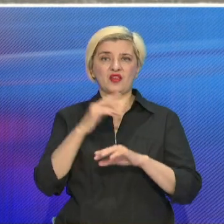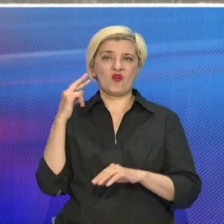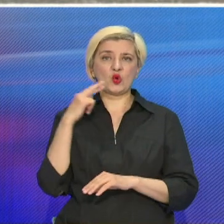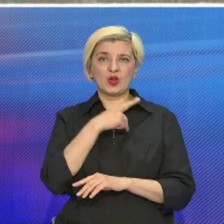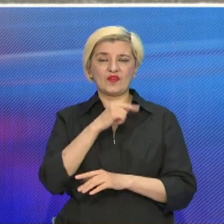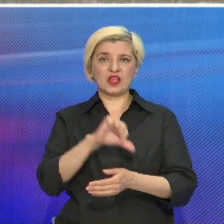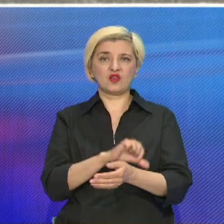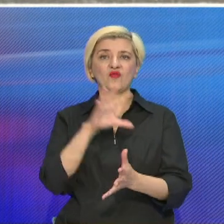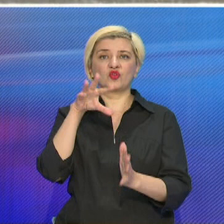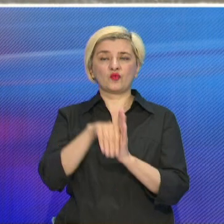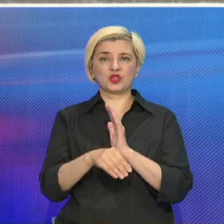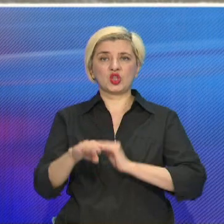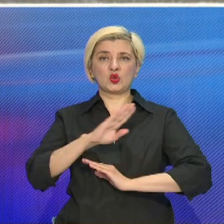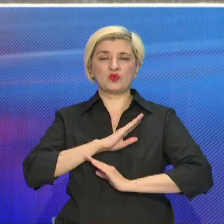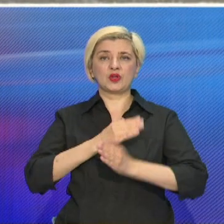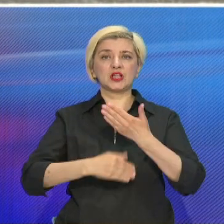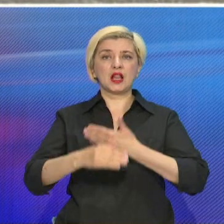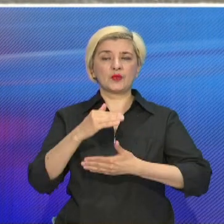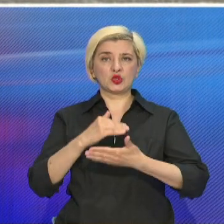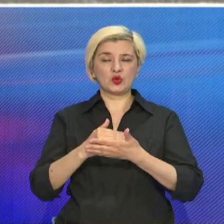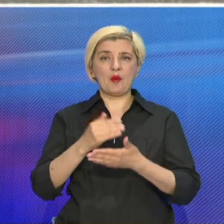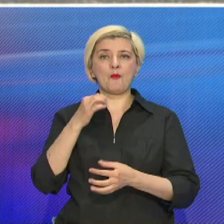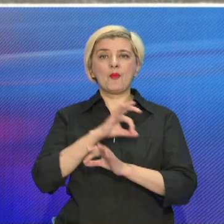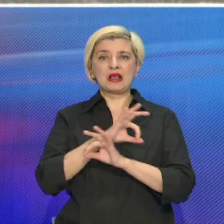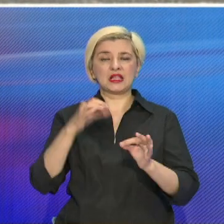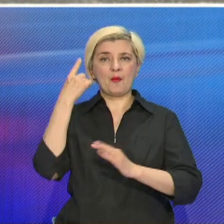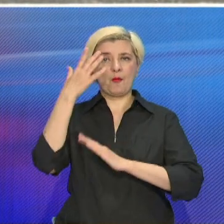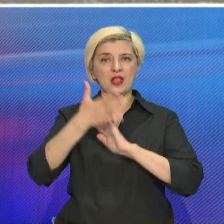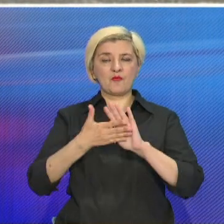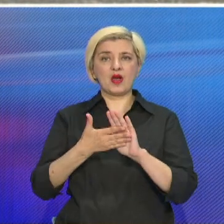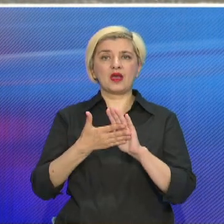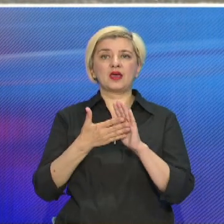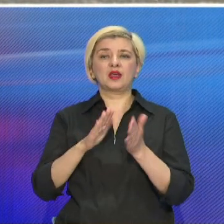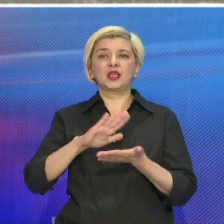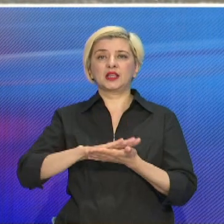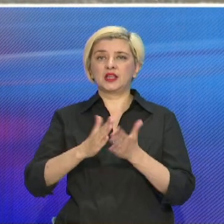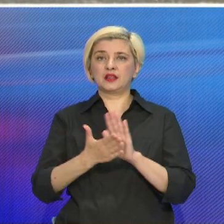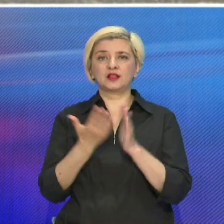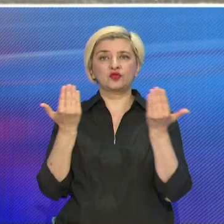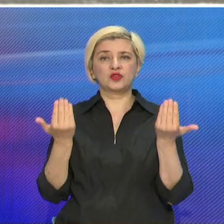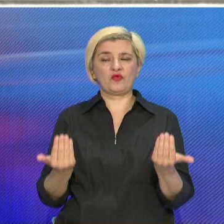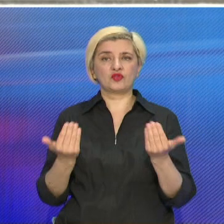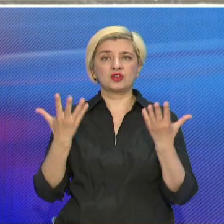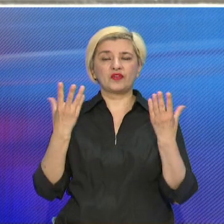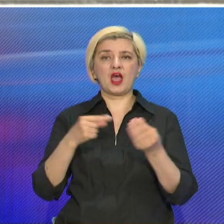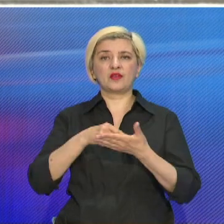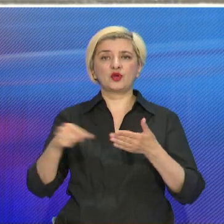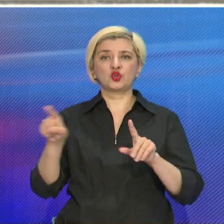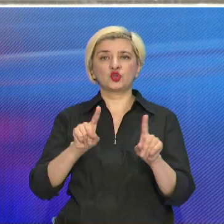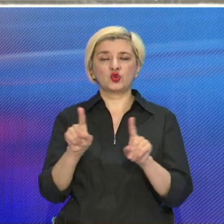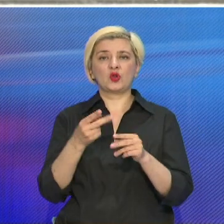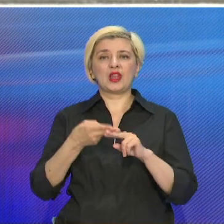числе со смертельным исходом. Прекрасно понимая тенденцию сегодняшнего дня, отмечу, что и для Гродненской области